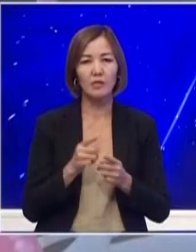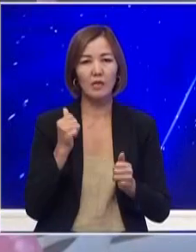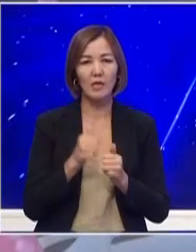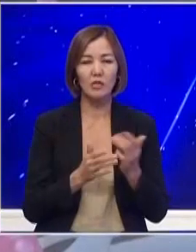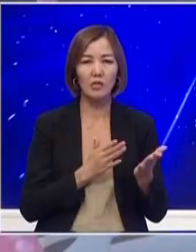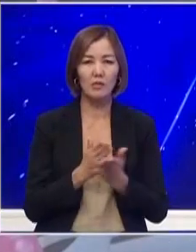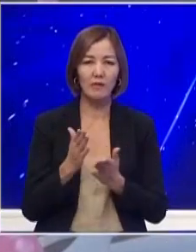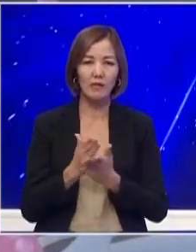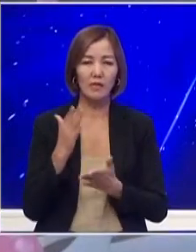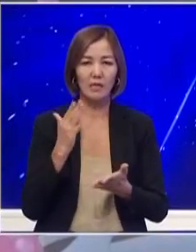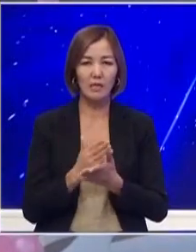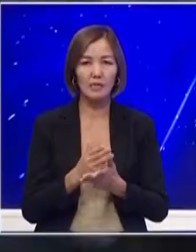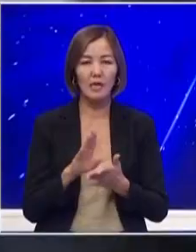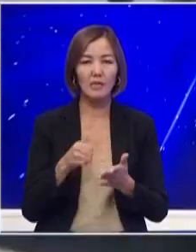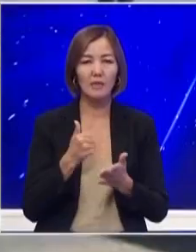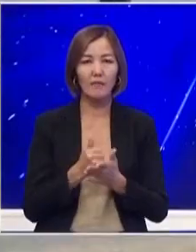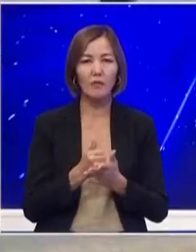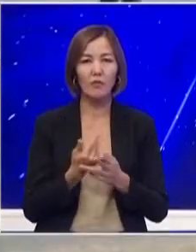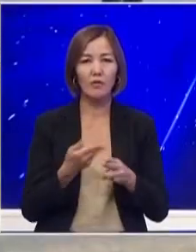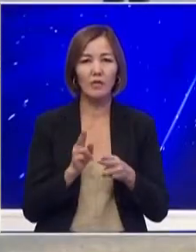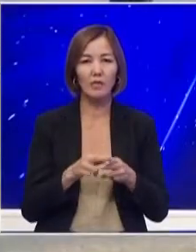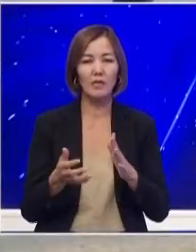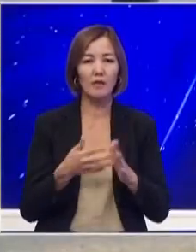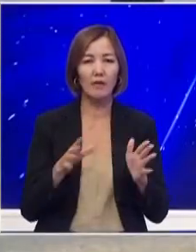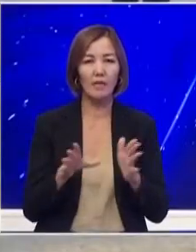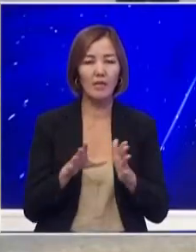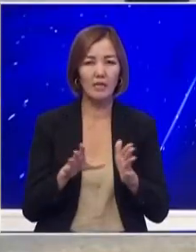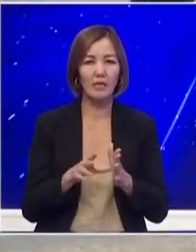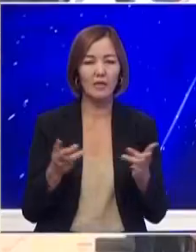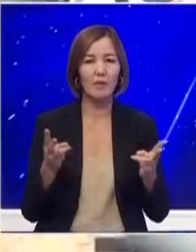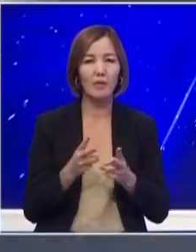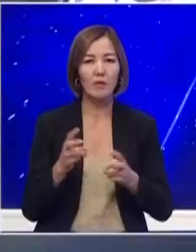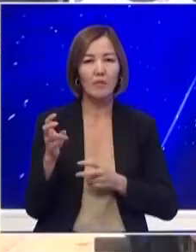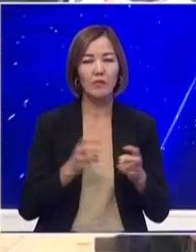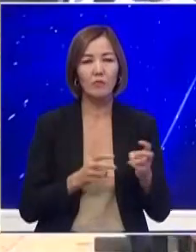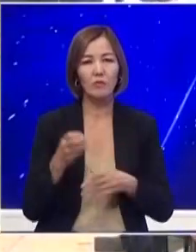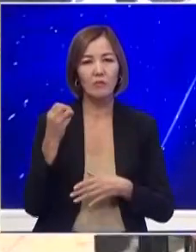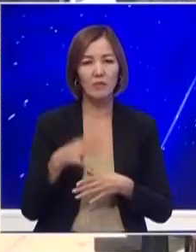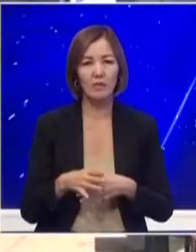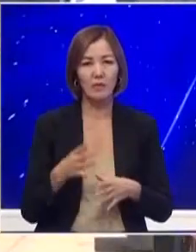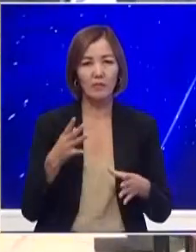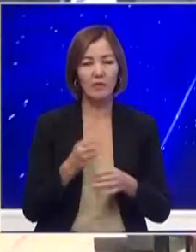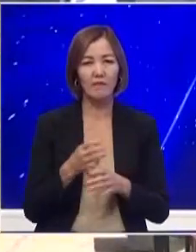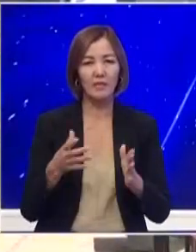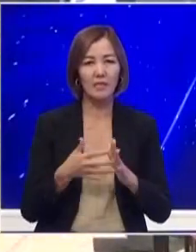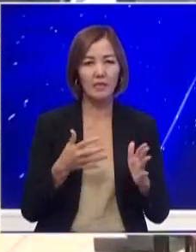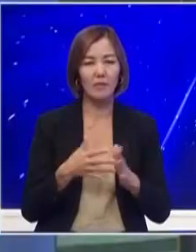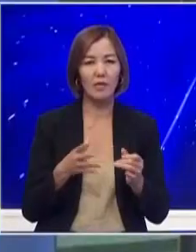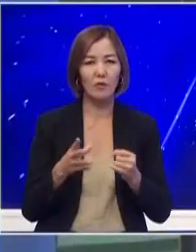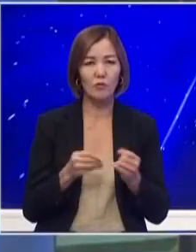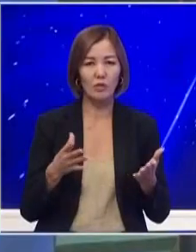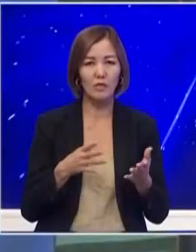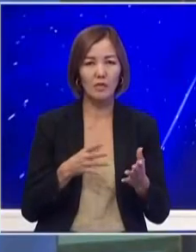встречающихся в указанных сферах, основными из которых являются нехватка электроэнергии, необходимой производственным центрам, дефицит земель